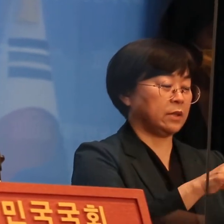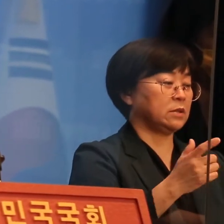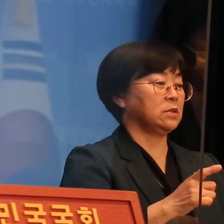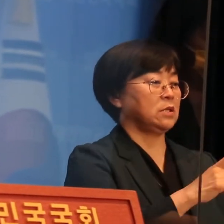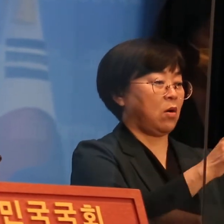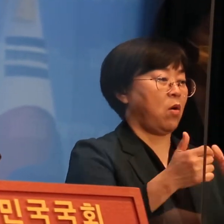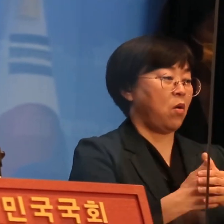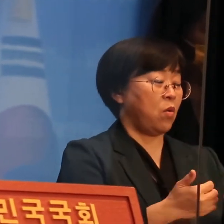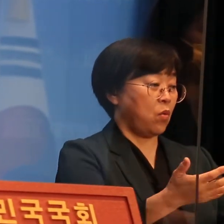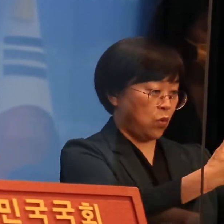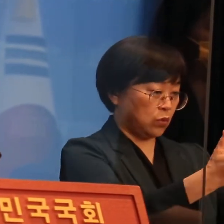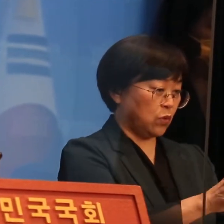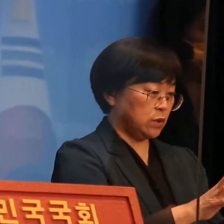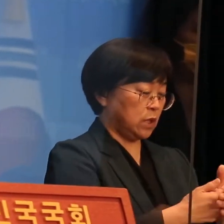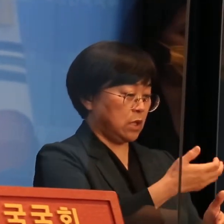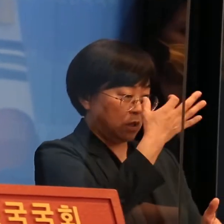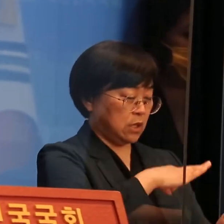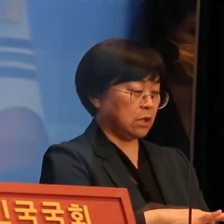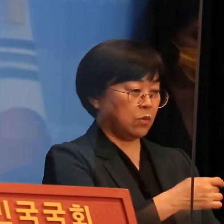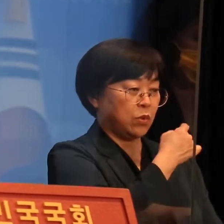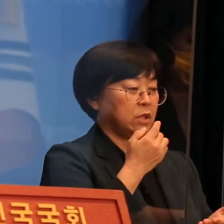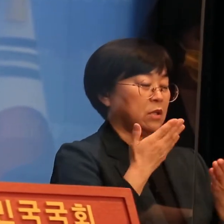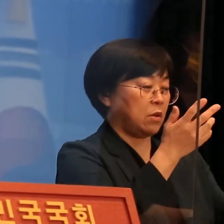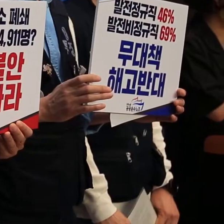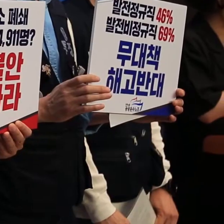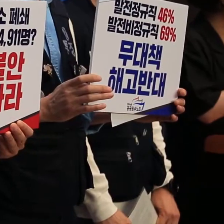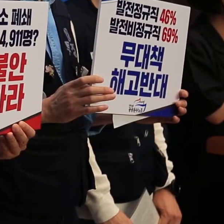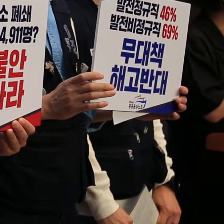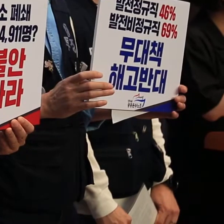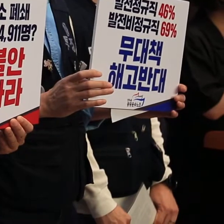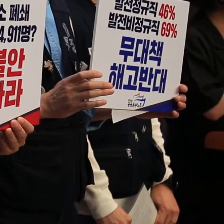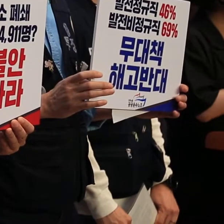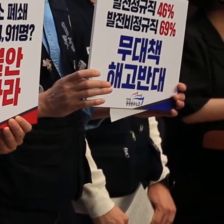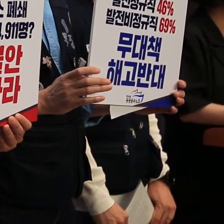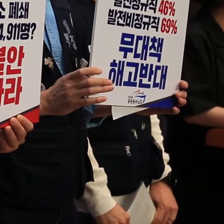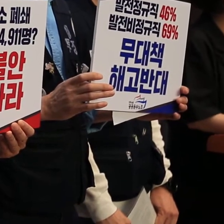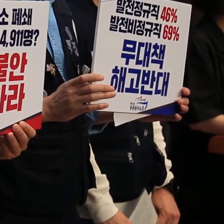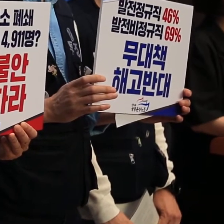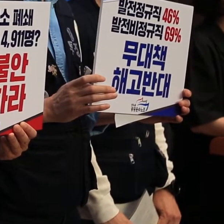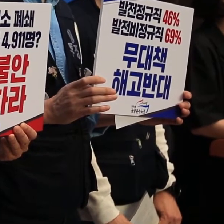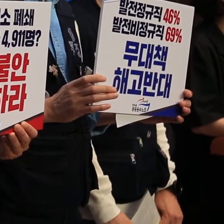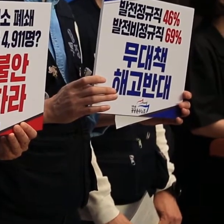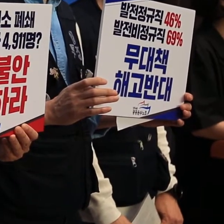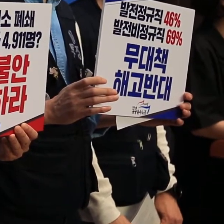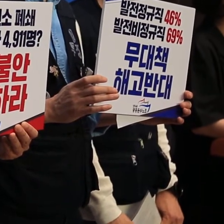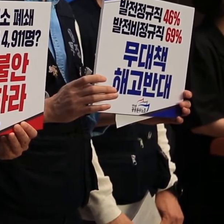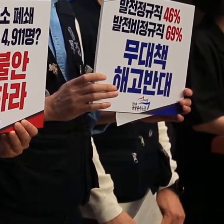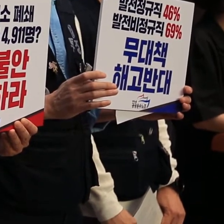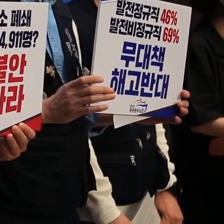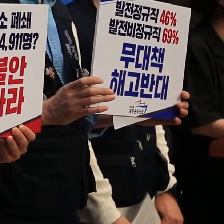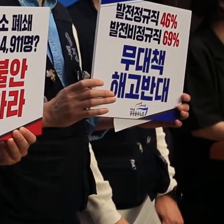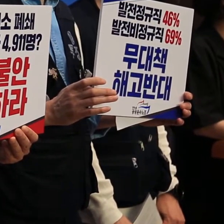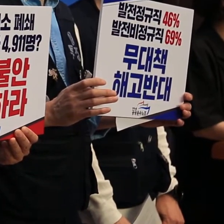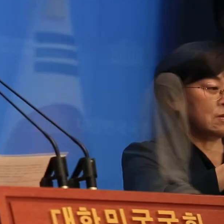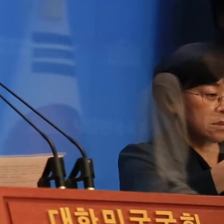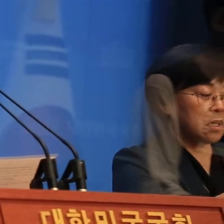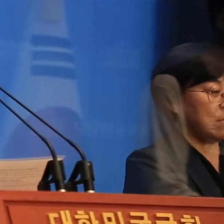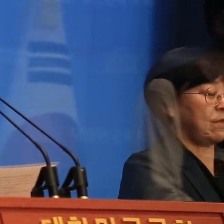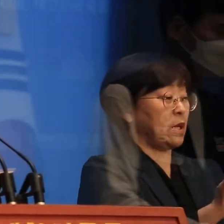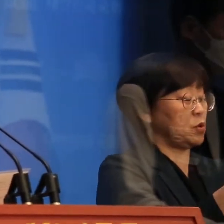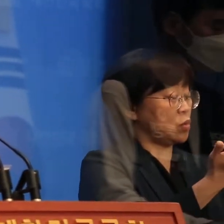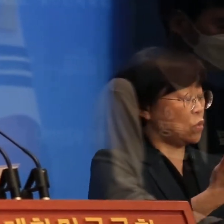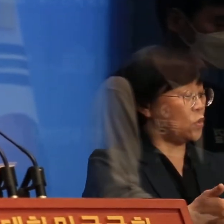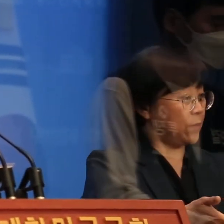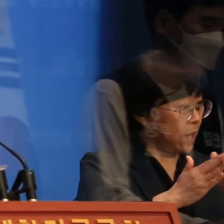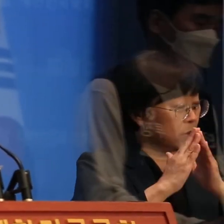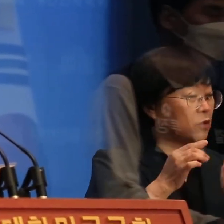이익을 보장할 수 있도록 법제도 개선에 최선을 다하겠습니다. 석탄열 발전소를 대체하여 LNG 발전소를 건설하는 것을